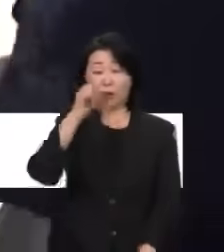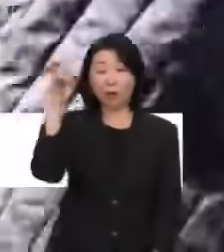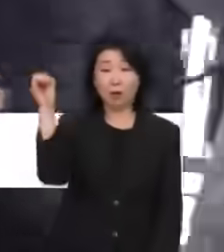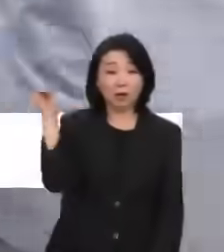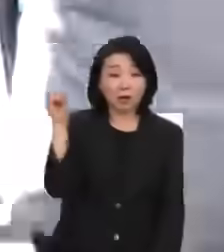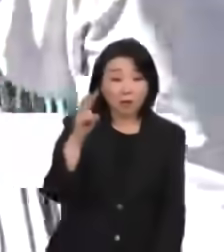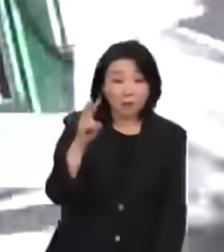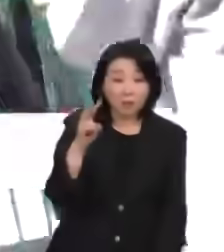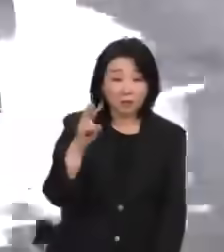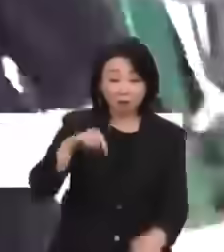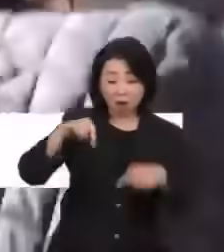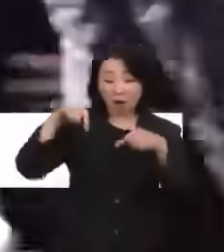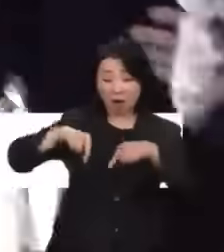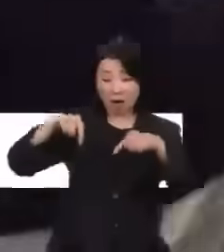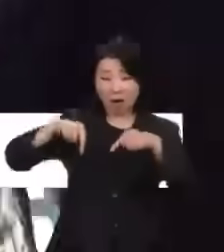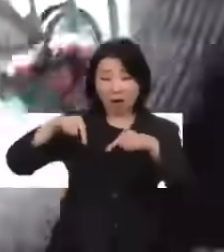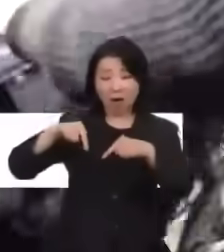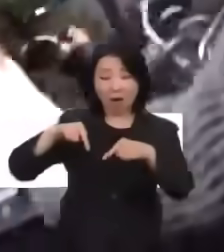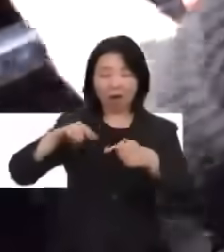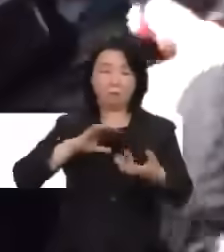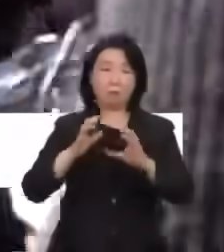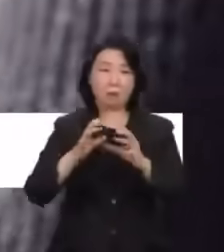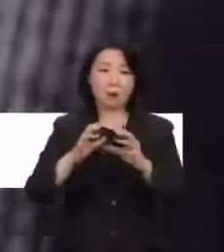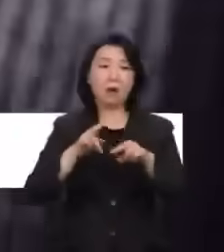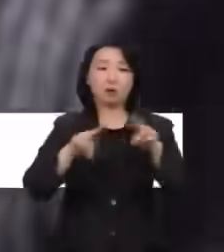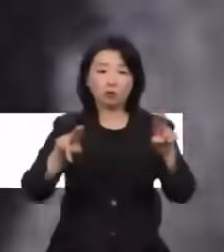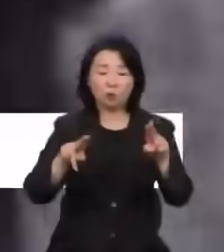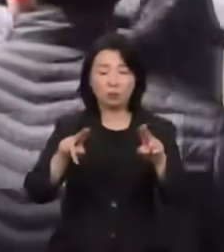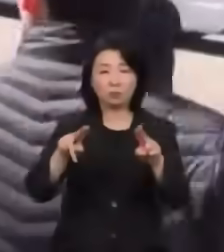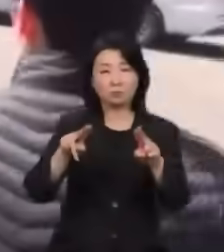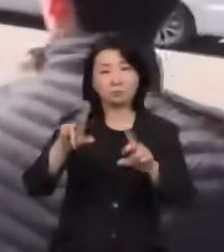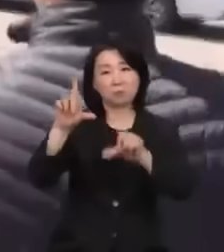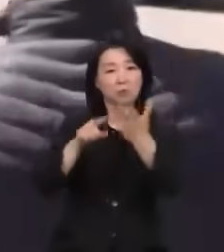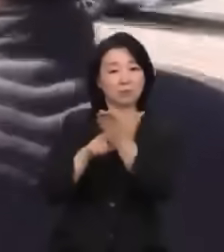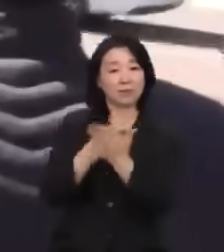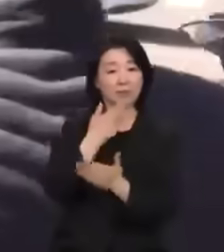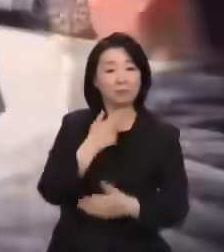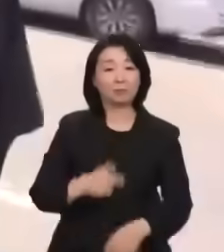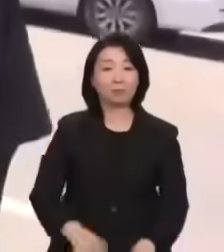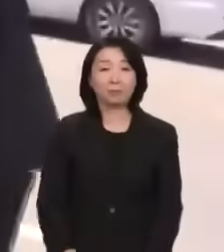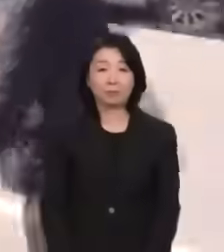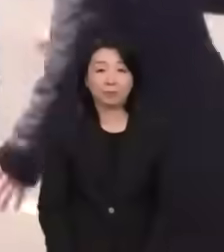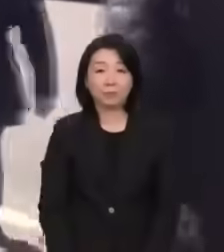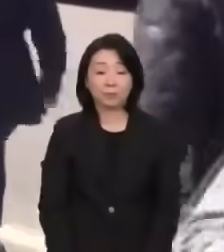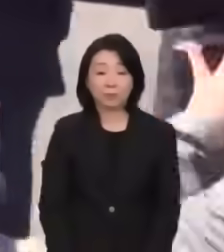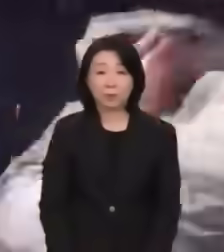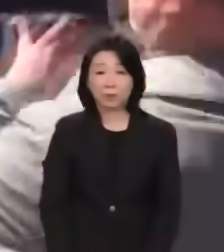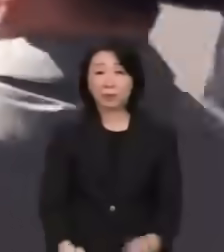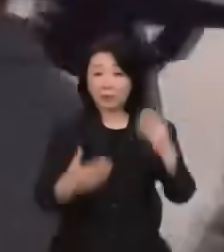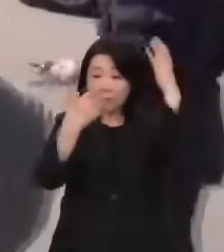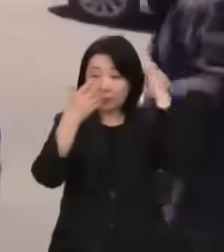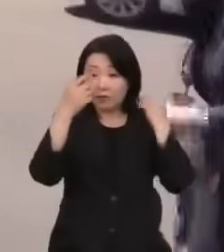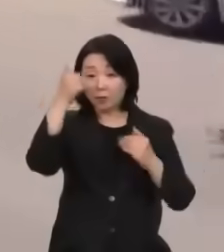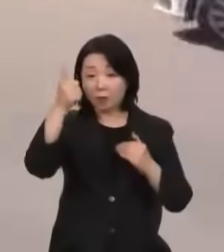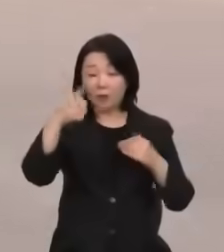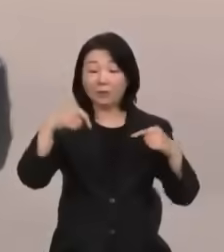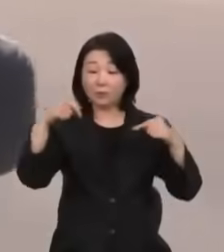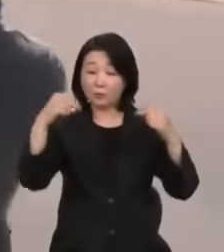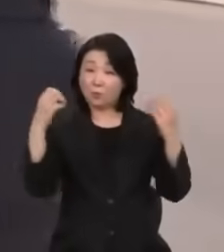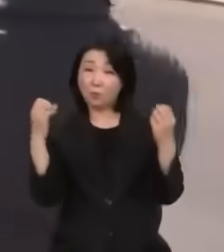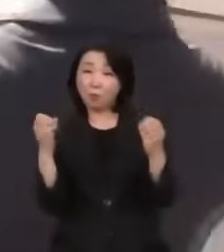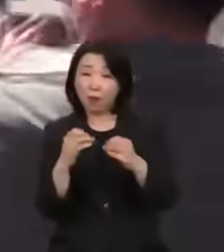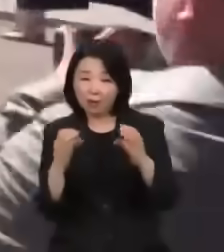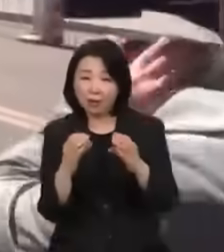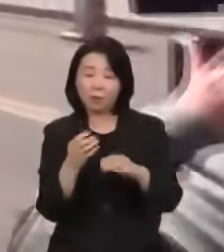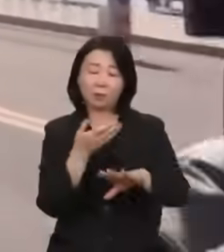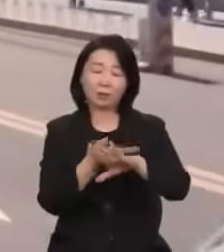특파원단과의 정례 브리핑을 취소하고 모습을 드러내지 않고 있습니다. 다만 대사관 전체 회의나 타국 대사들과의